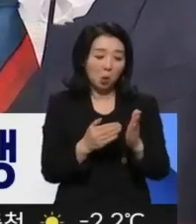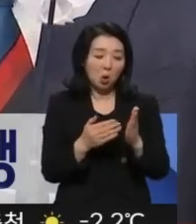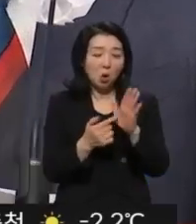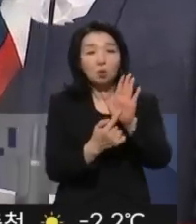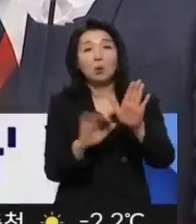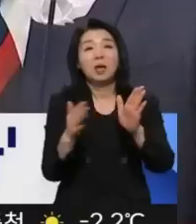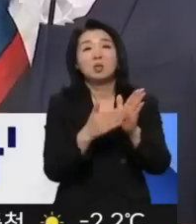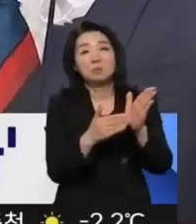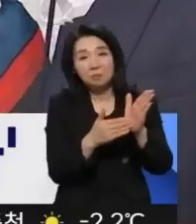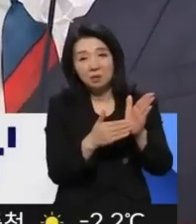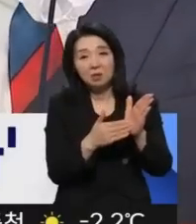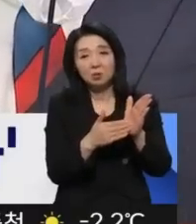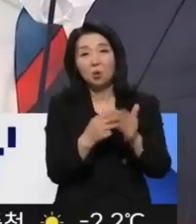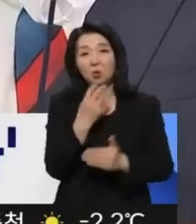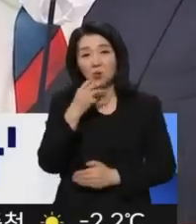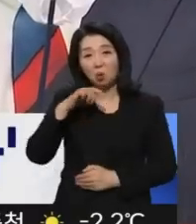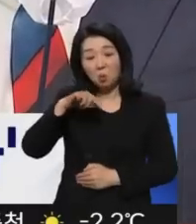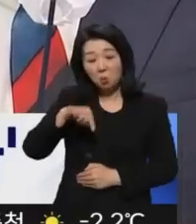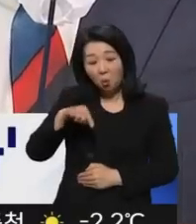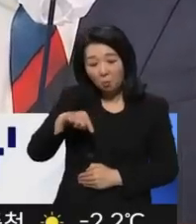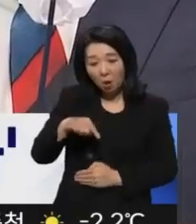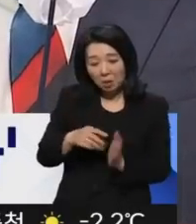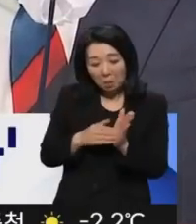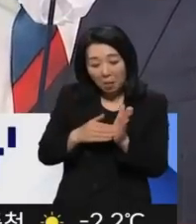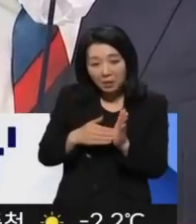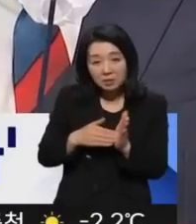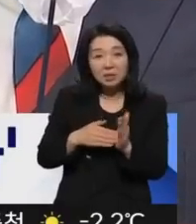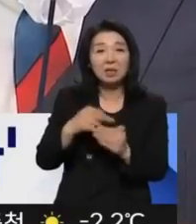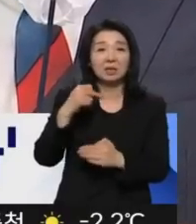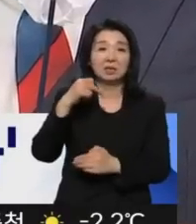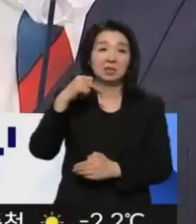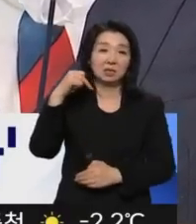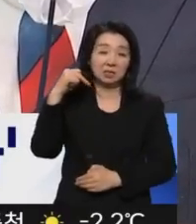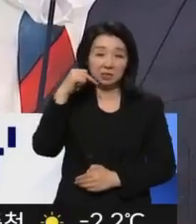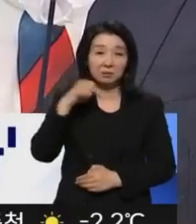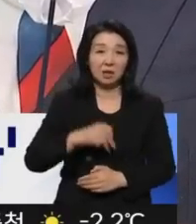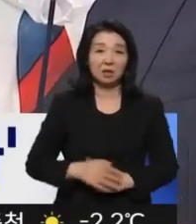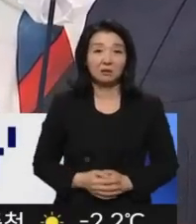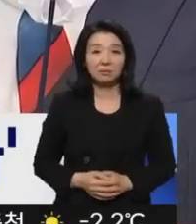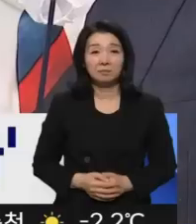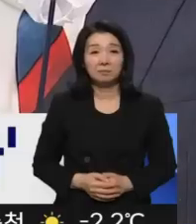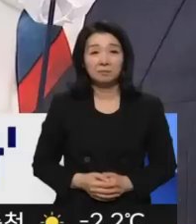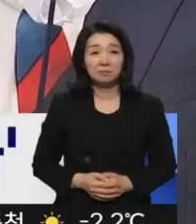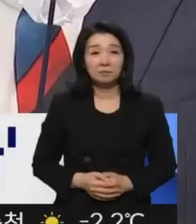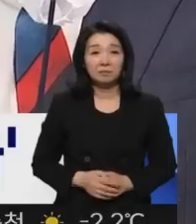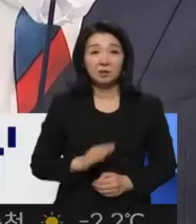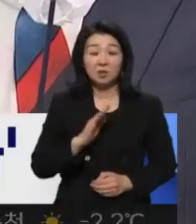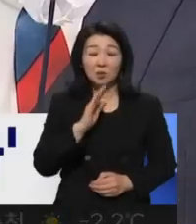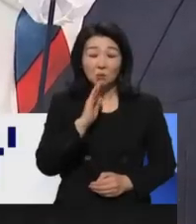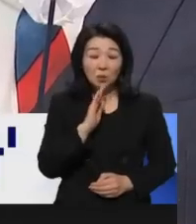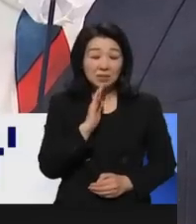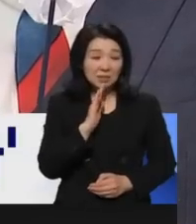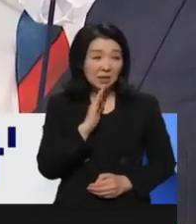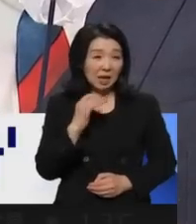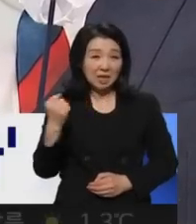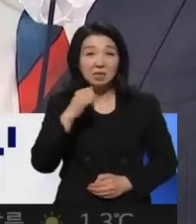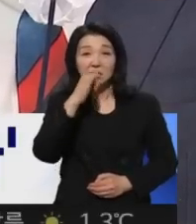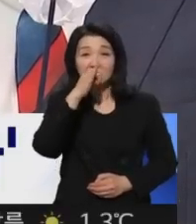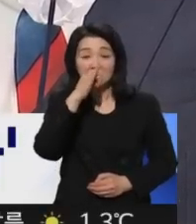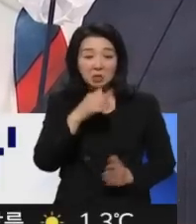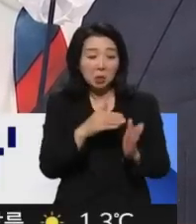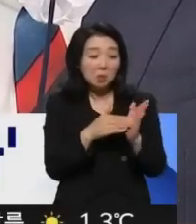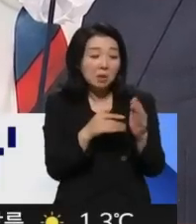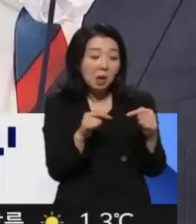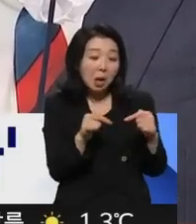서울 모처에서 진행되는 밀실심사라는 악명이 높습니다. 여기에 또 이른바 실세 의원들이 소소위와 은밀하게